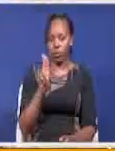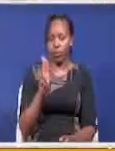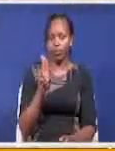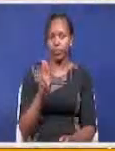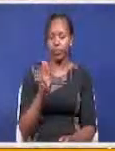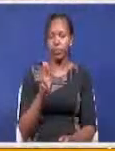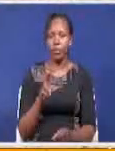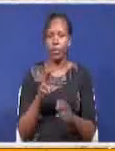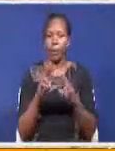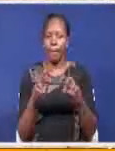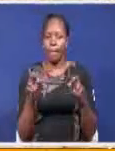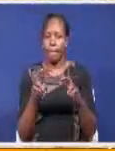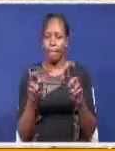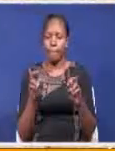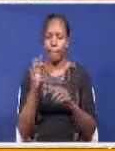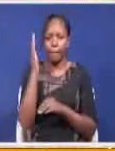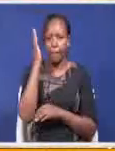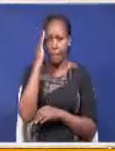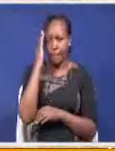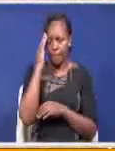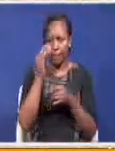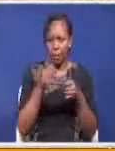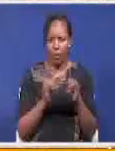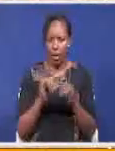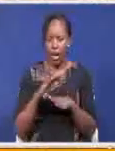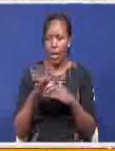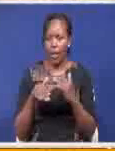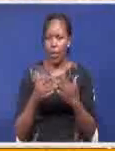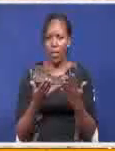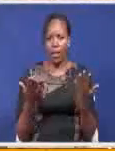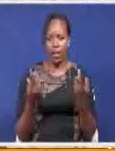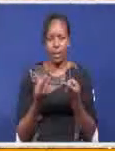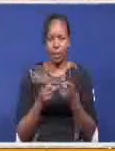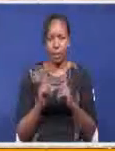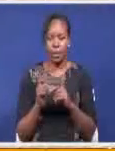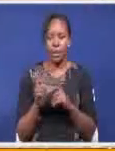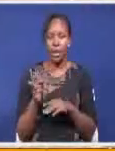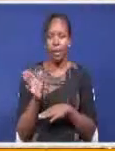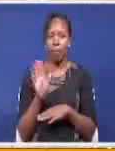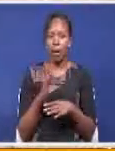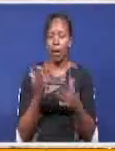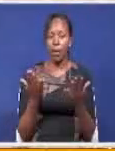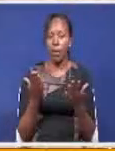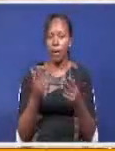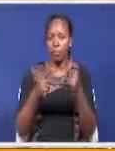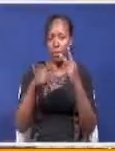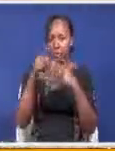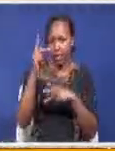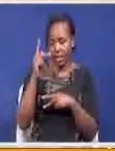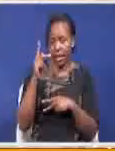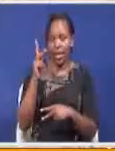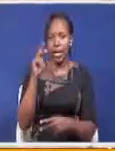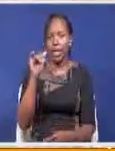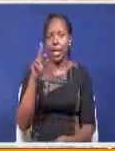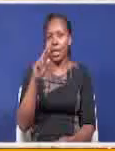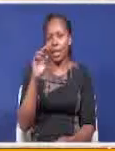Pacho baba menyende. Tukugeria manto monde ini twichokaga kwa Professor Kithurwa Kindiki no tukumwaraganiria muntu